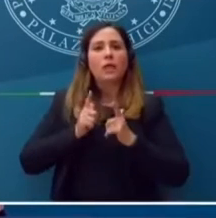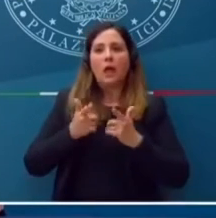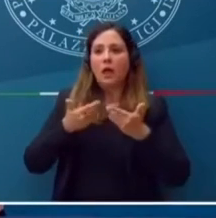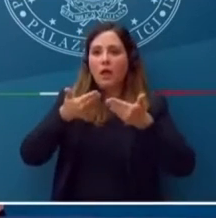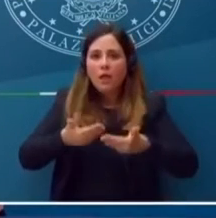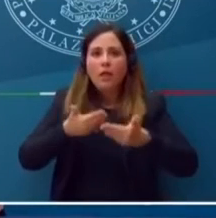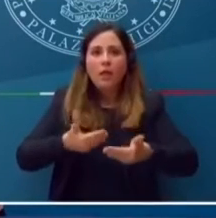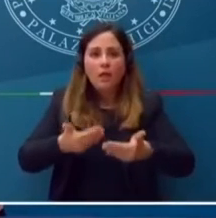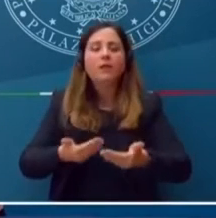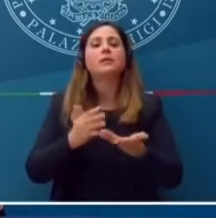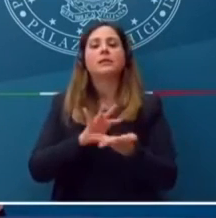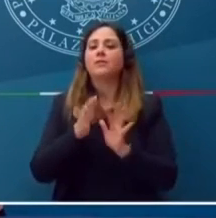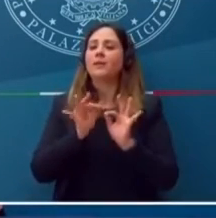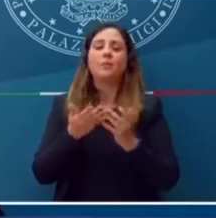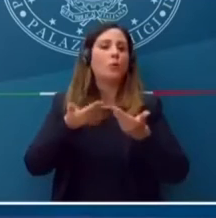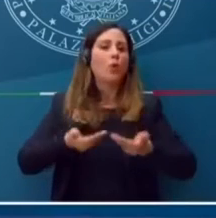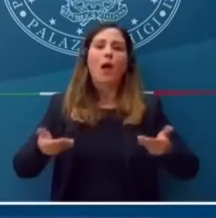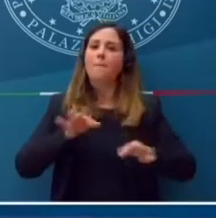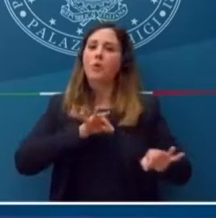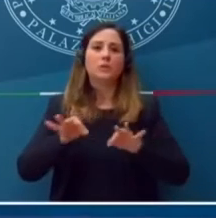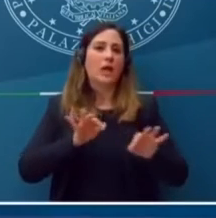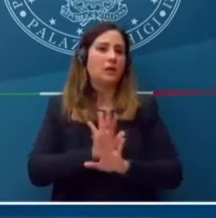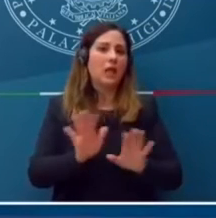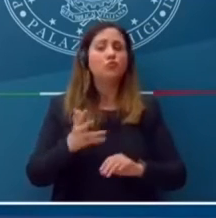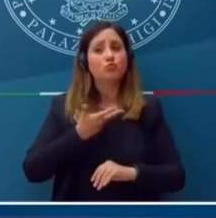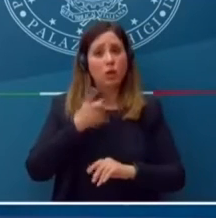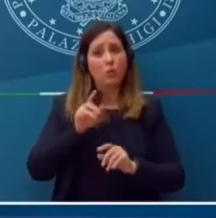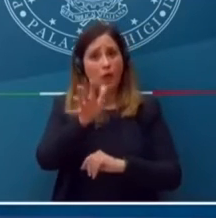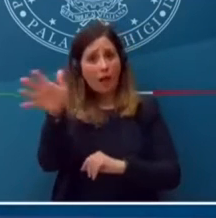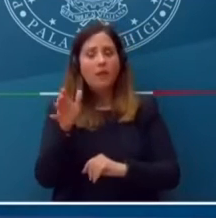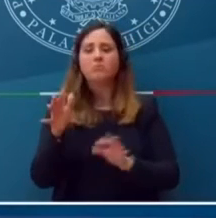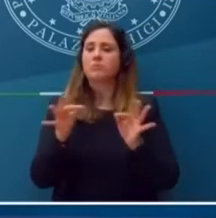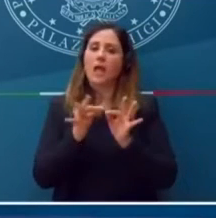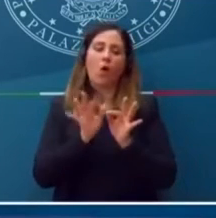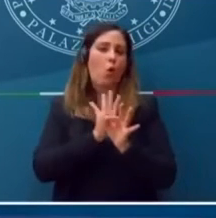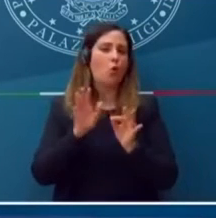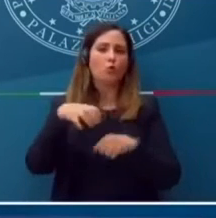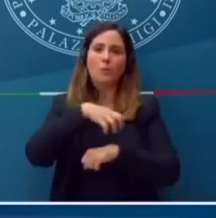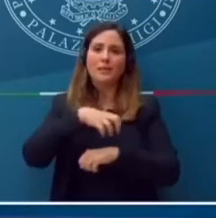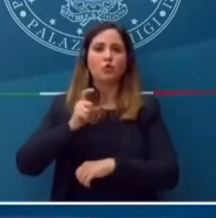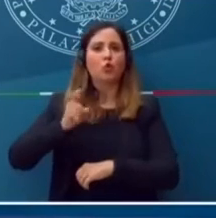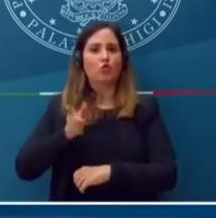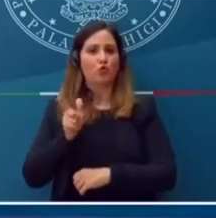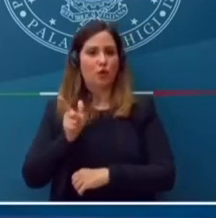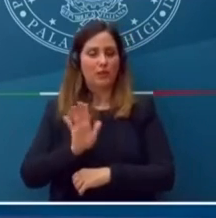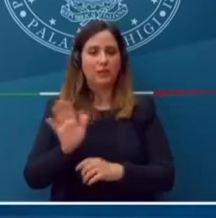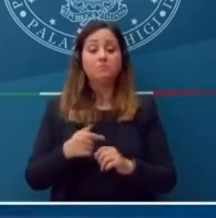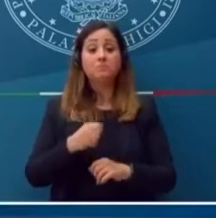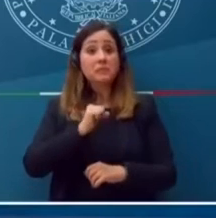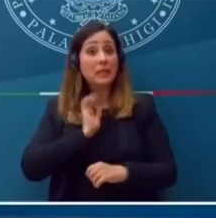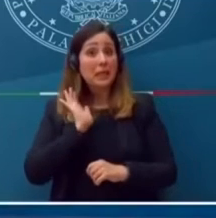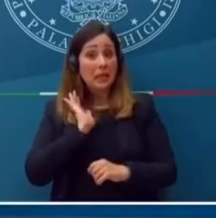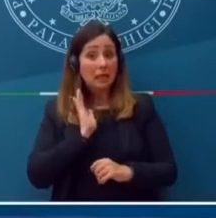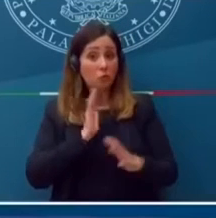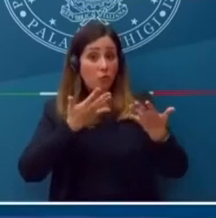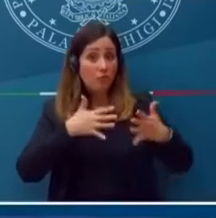strategico, e così ce ne sono altri. Quindi sono d'accordo col ministro Giorgetti. Credo che ha risposto a tutte e due le domande, no?